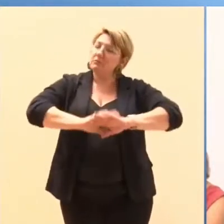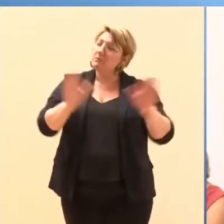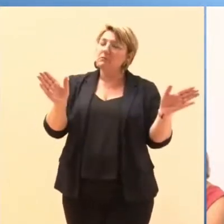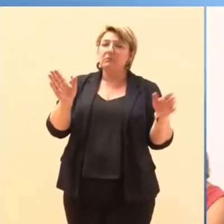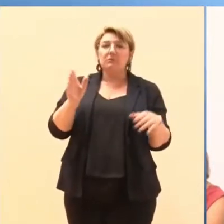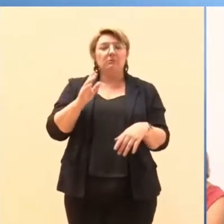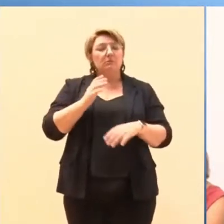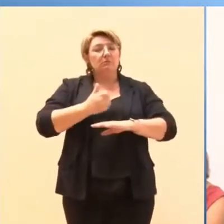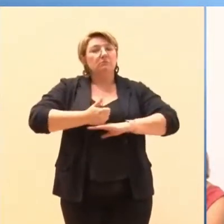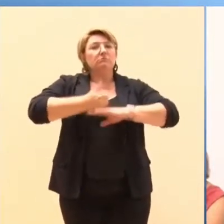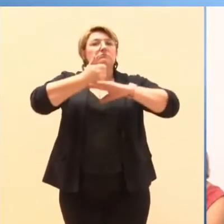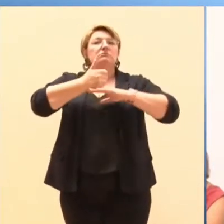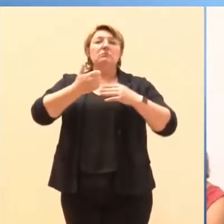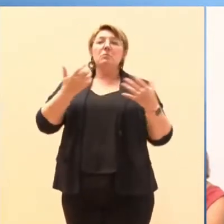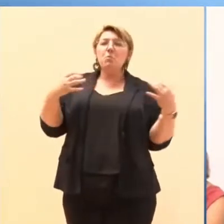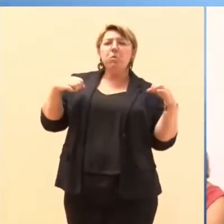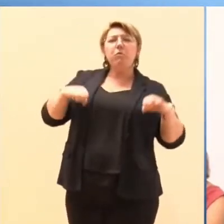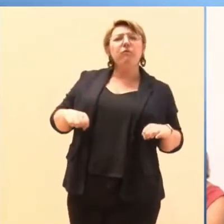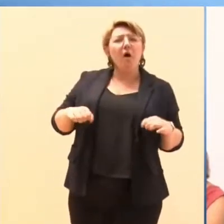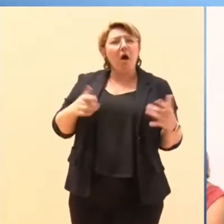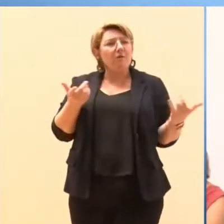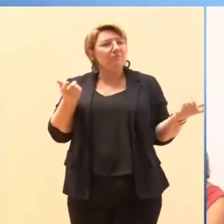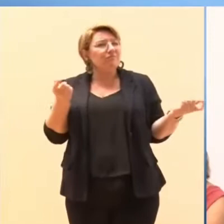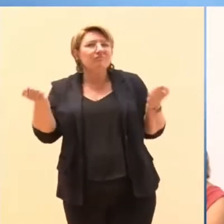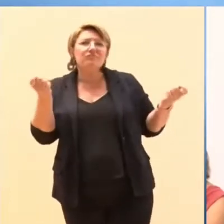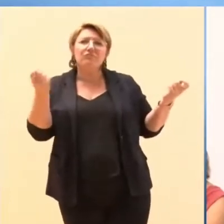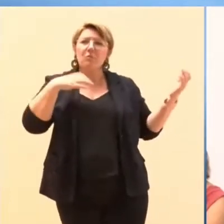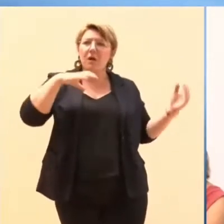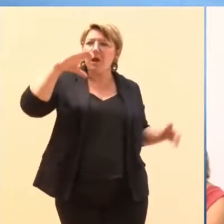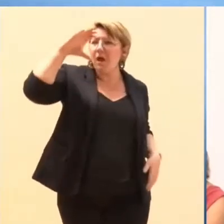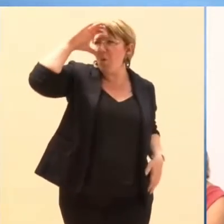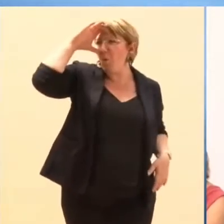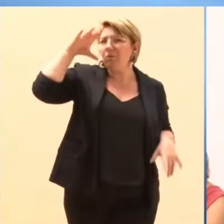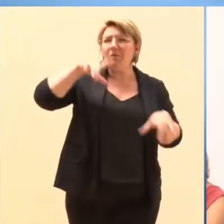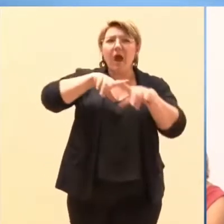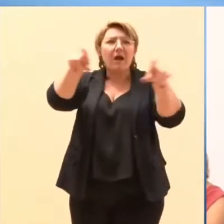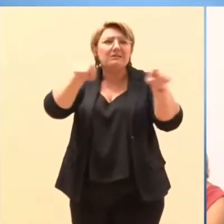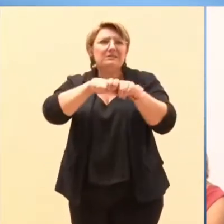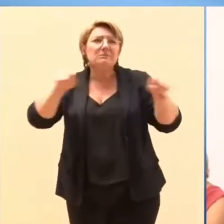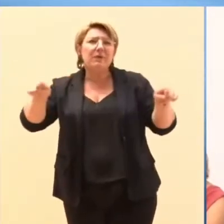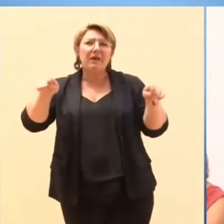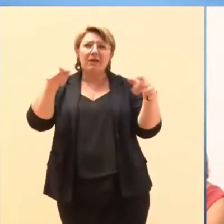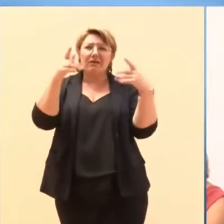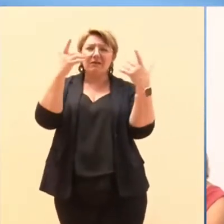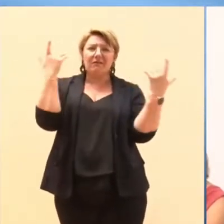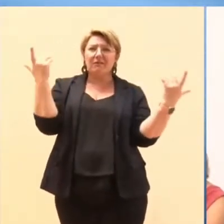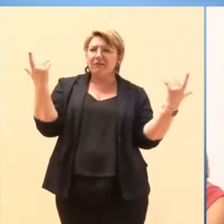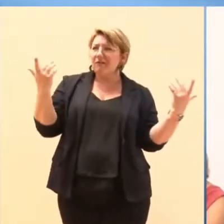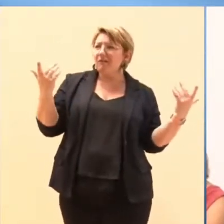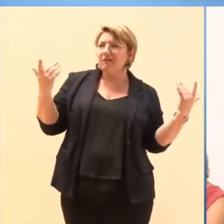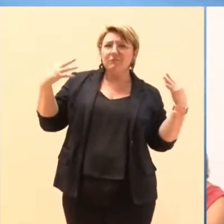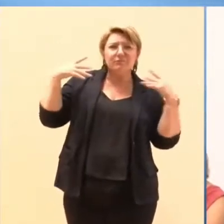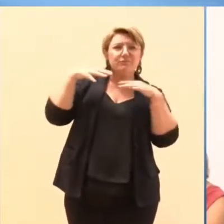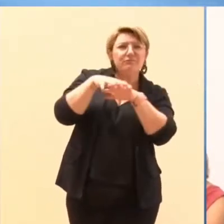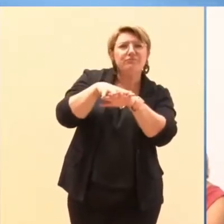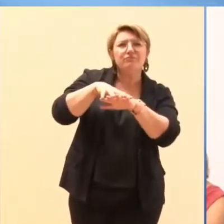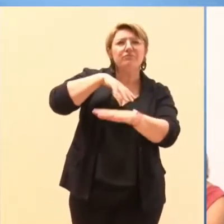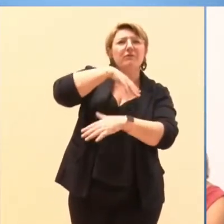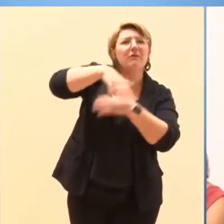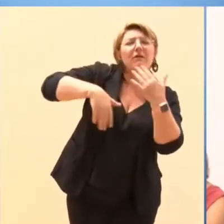du pouvoir à base d'écoute, de respect, de pluralisme, d'équilibre des pouvoirs et de